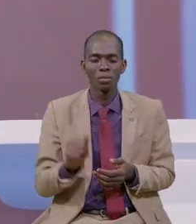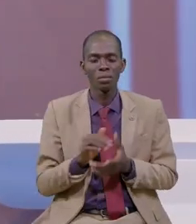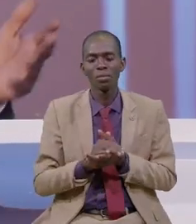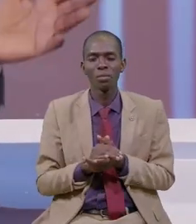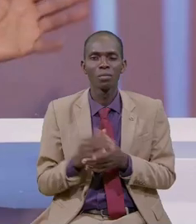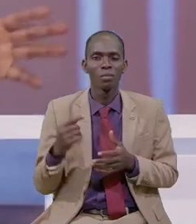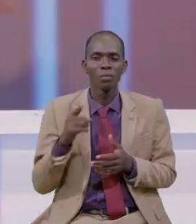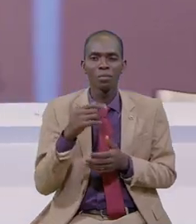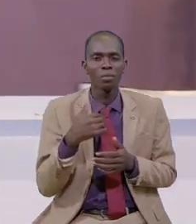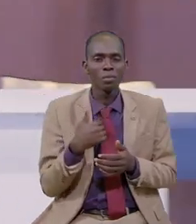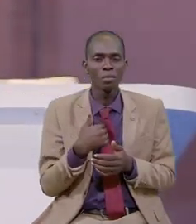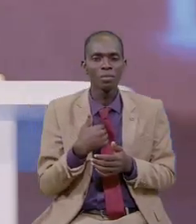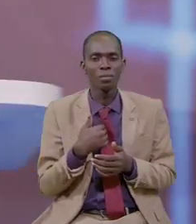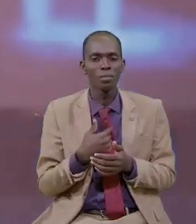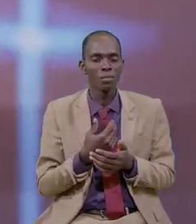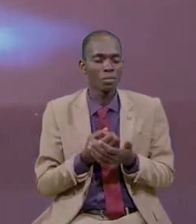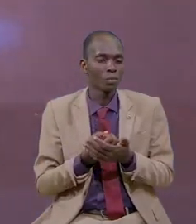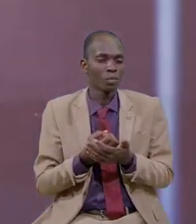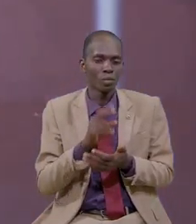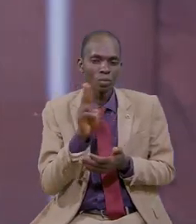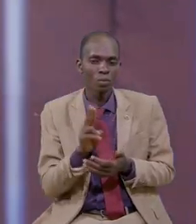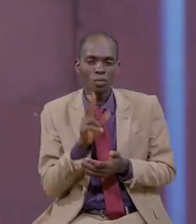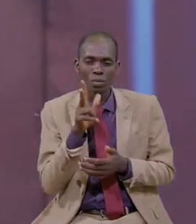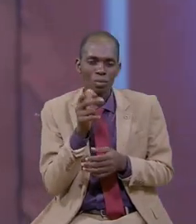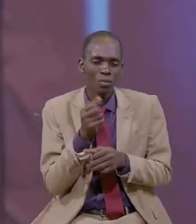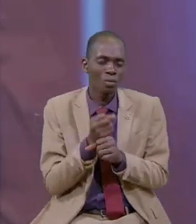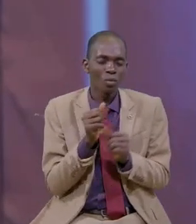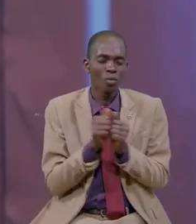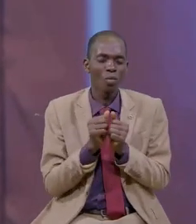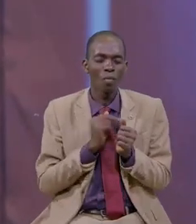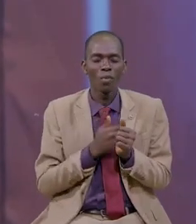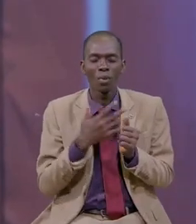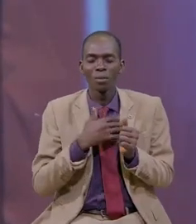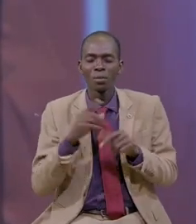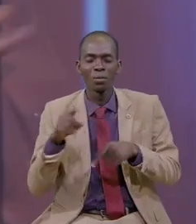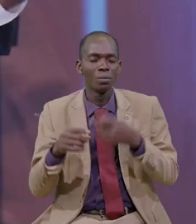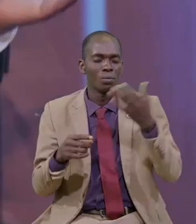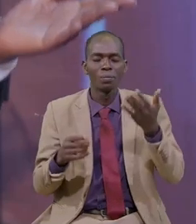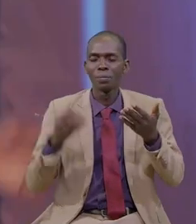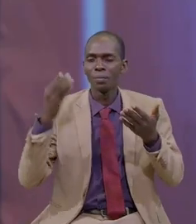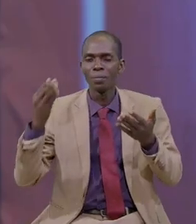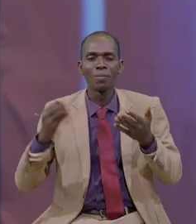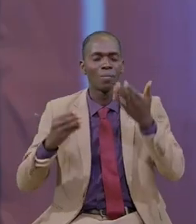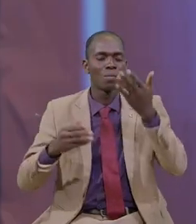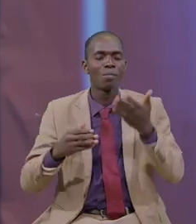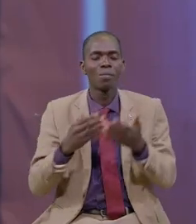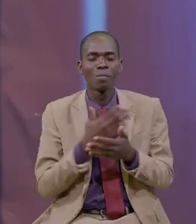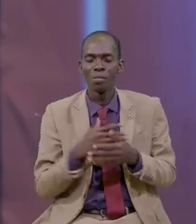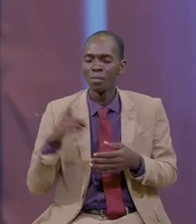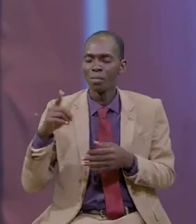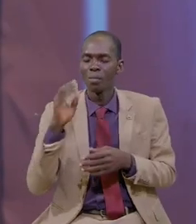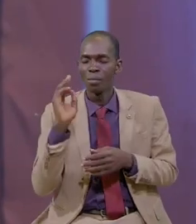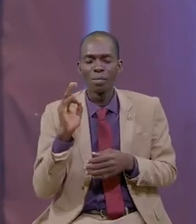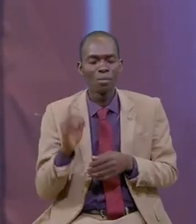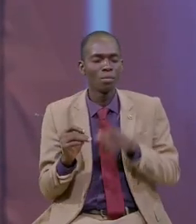Il a fait 3 ans avec nous, il allait passer par là, il prêchait. Et on prêchait de naître de nouveau. Et il prêchait aussi